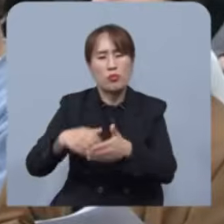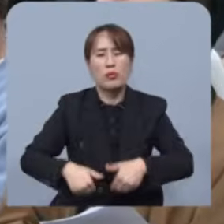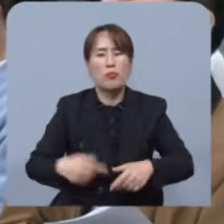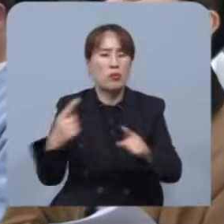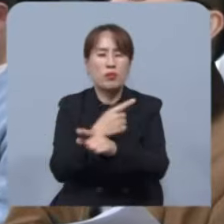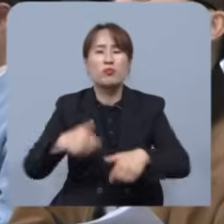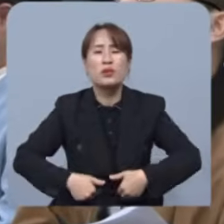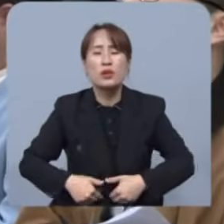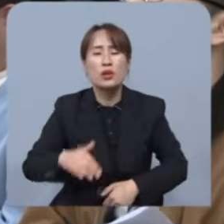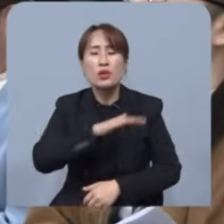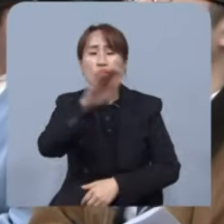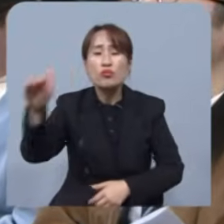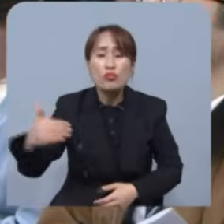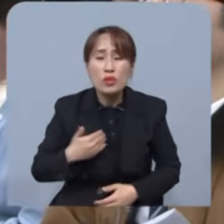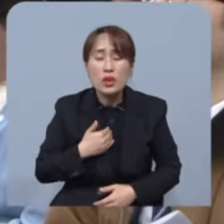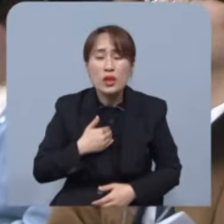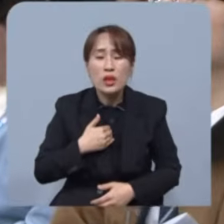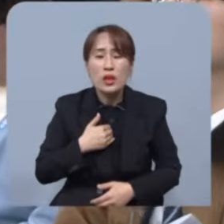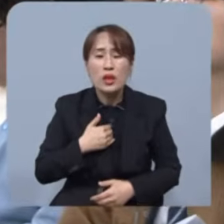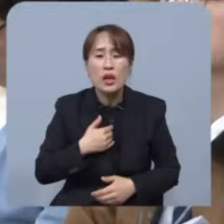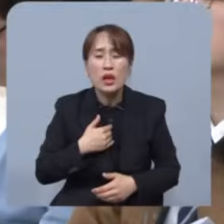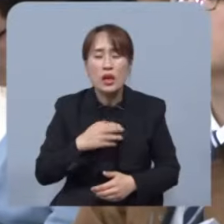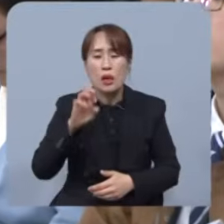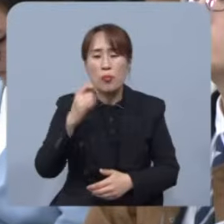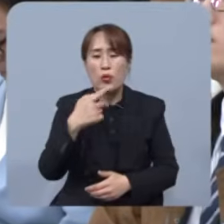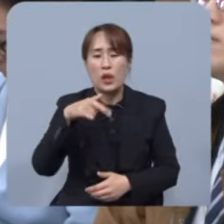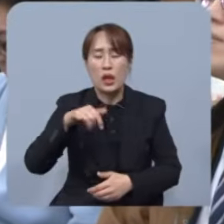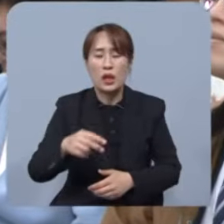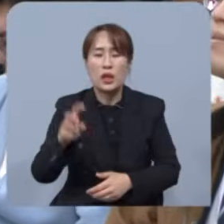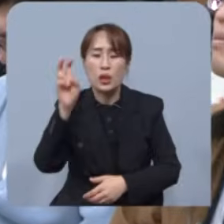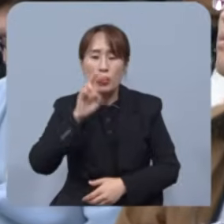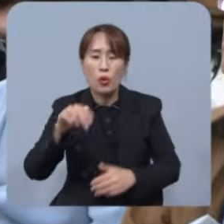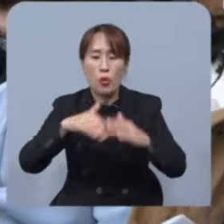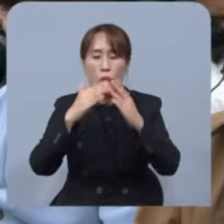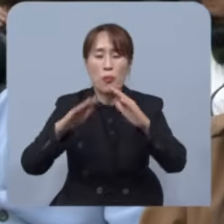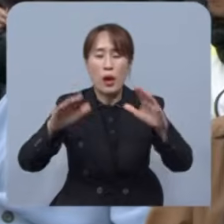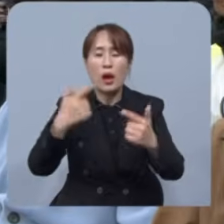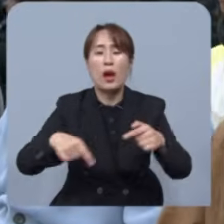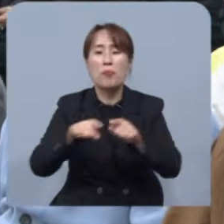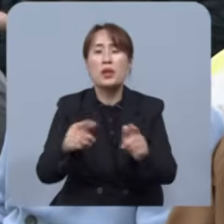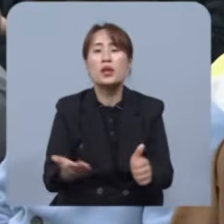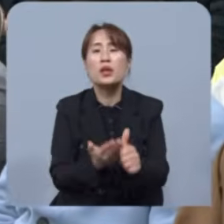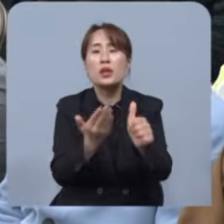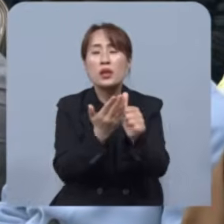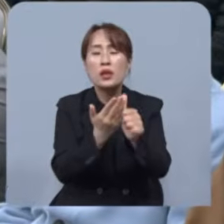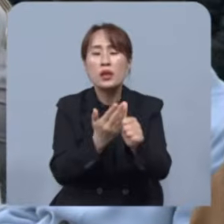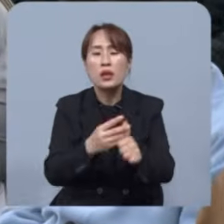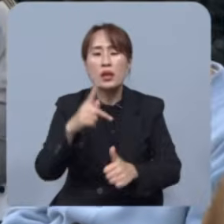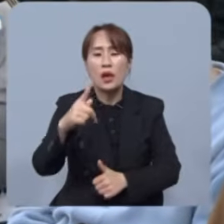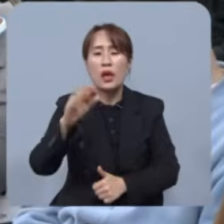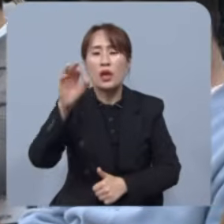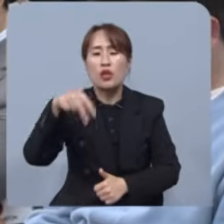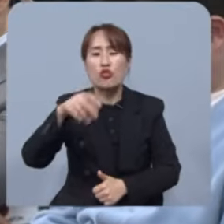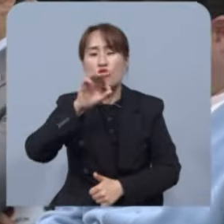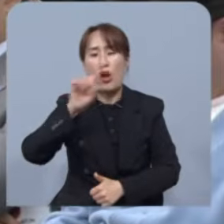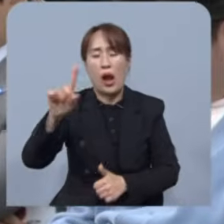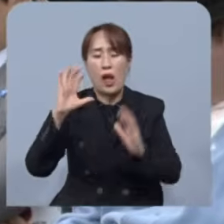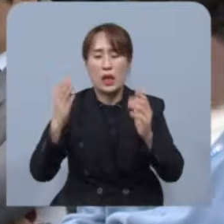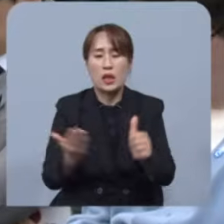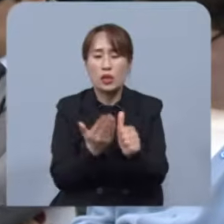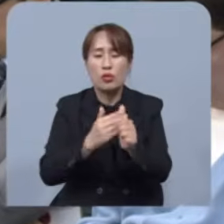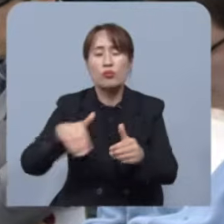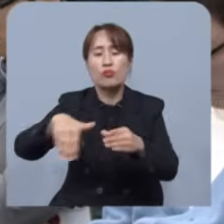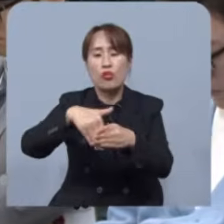합니다. 우리에겐 포대기와 자장가, 온 마을이 함께 아이를 키우던 K육아라는 위대한